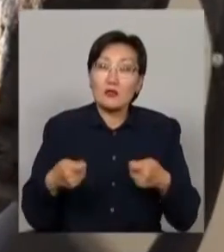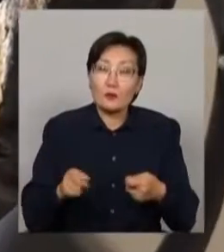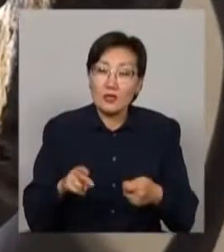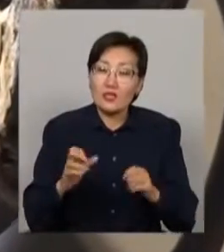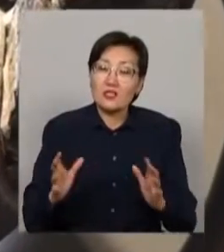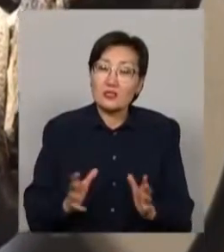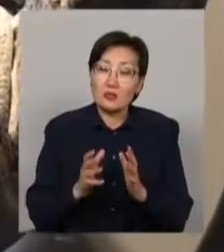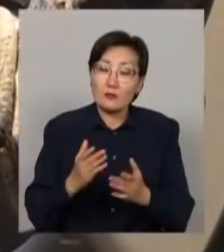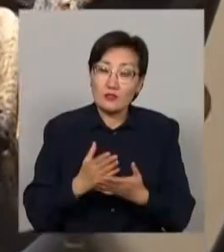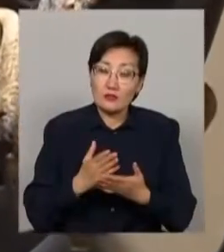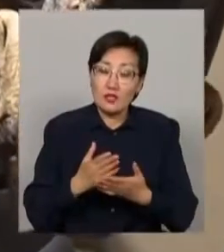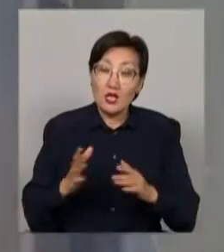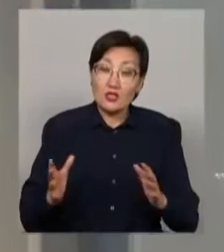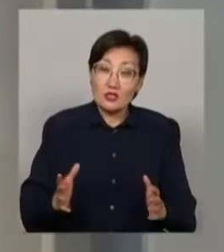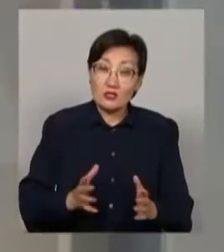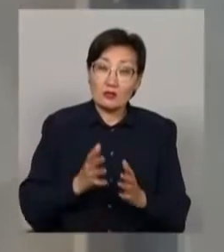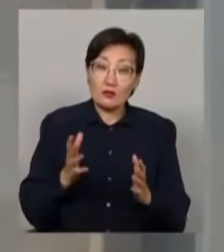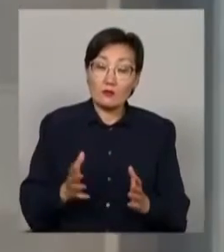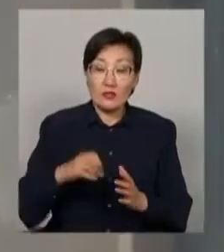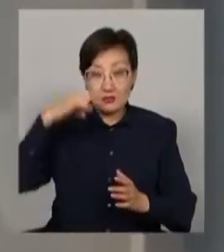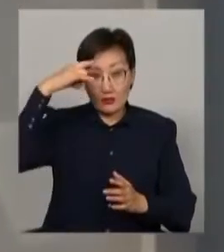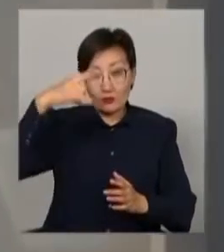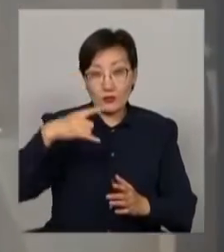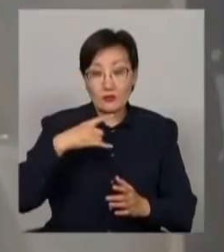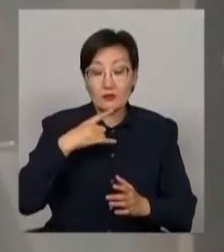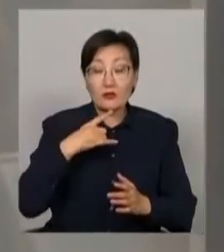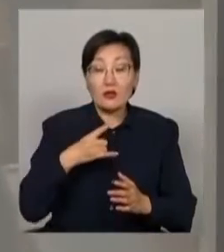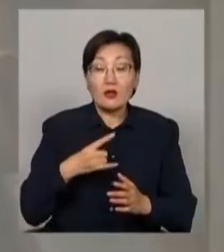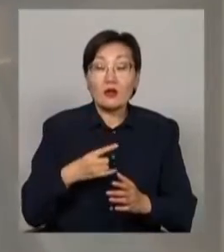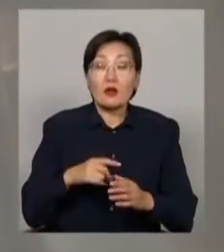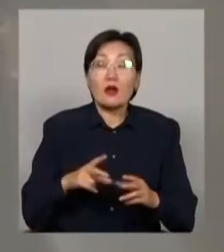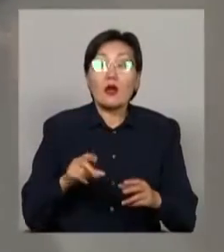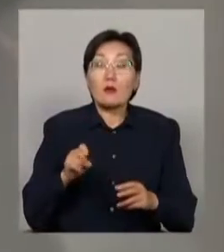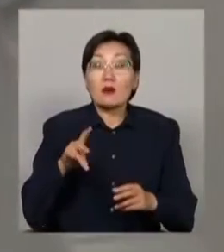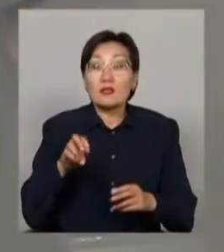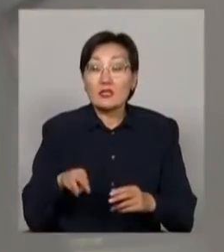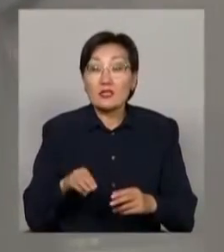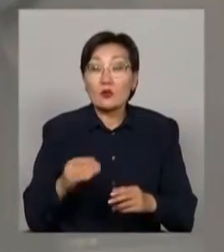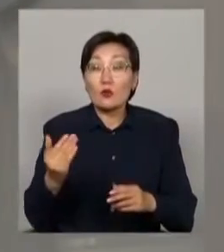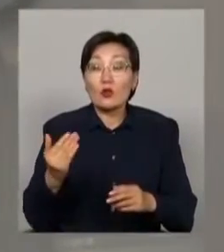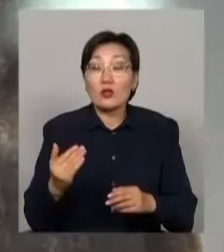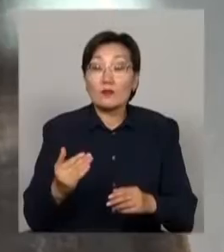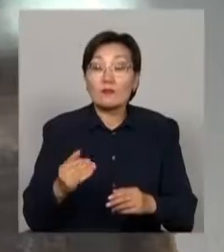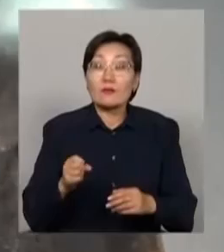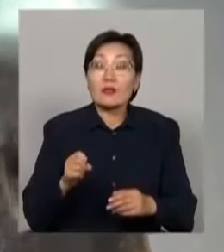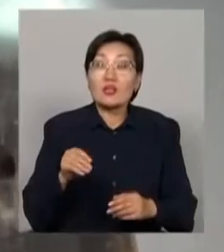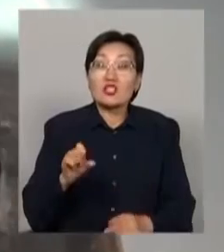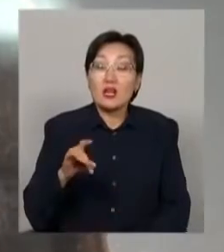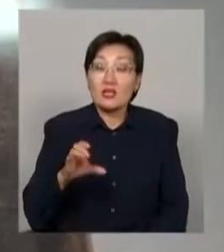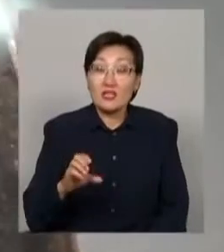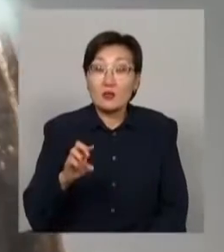сақталып тұр мұнда? Сақталуы енді қазақтың аманатымен ғой. Негізінде жарыспақсы қайтыс болғаннан кейін жарыспақсының